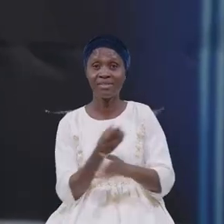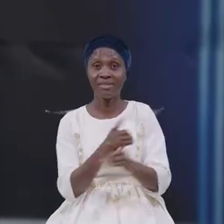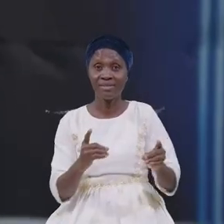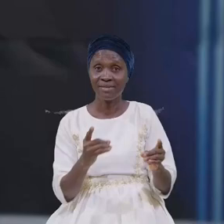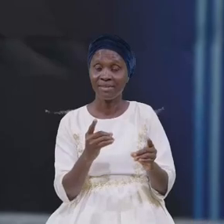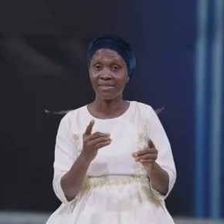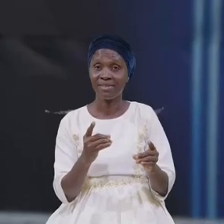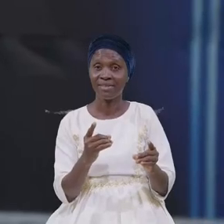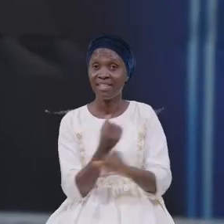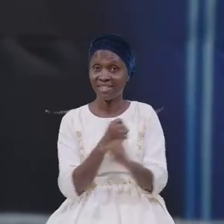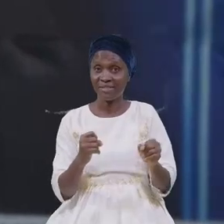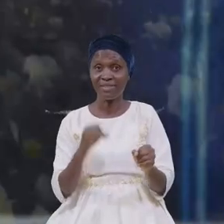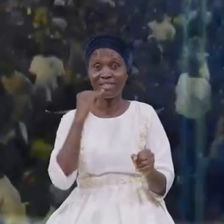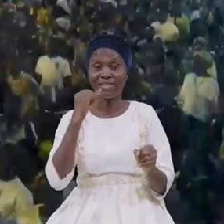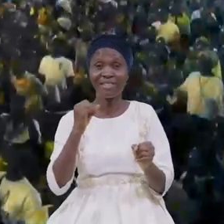salut